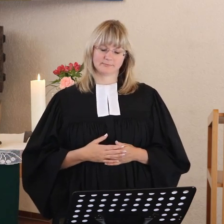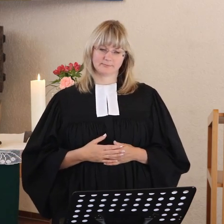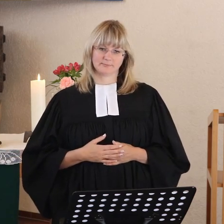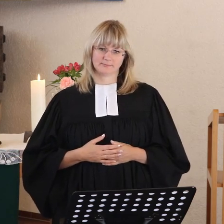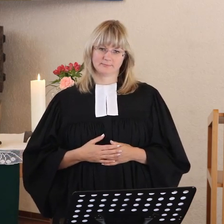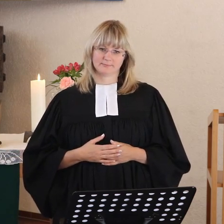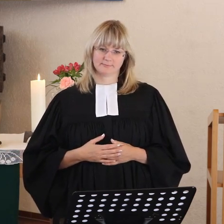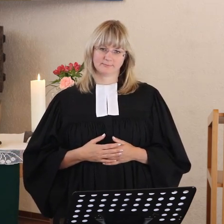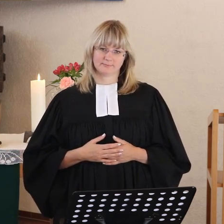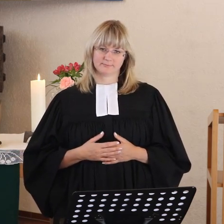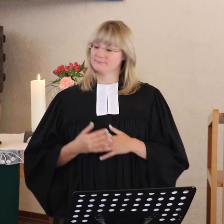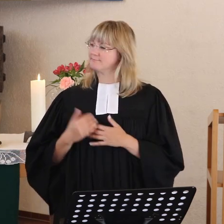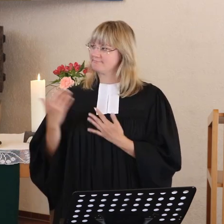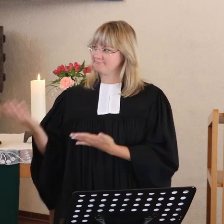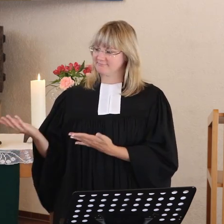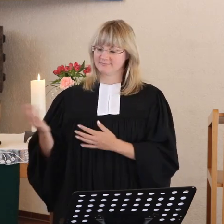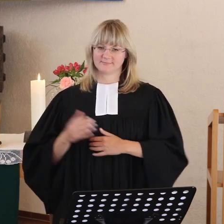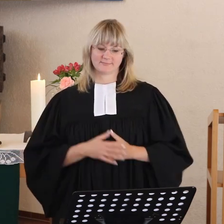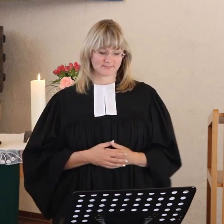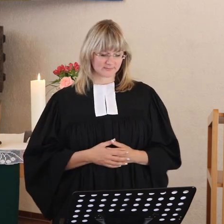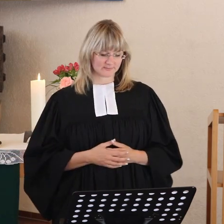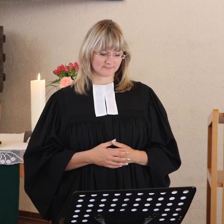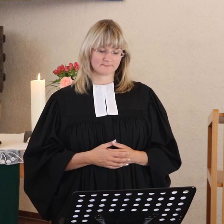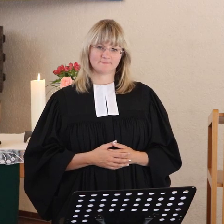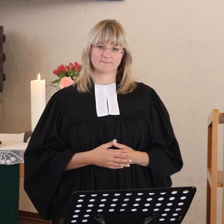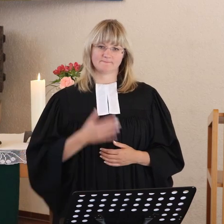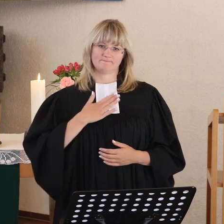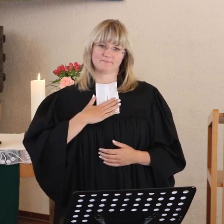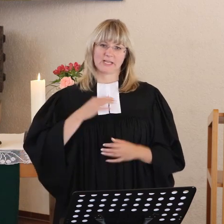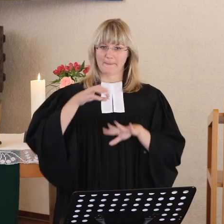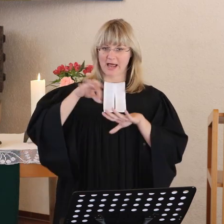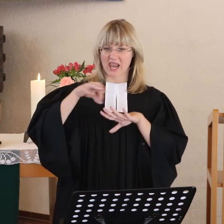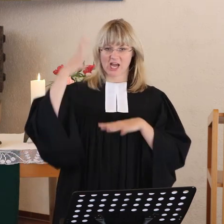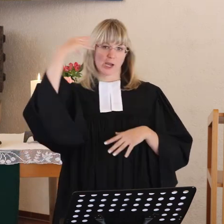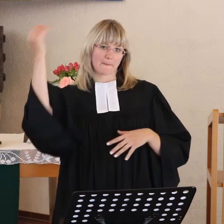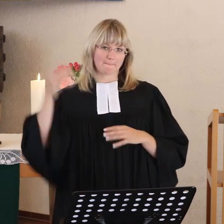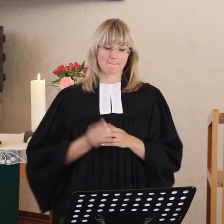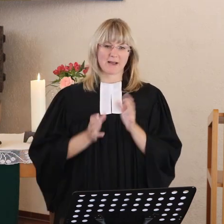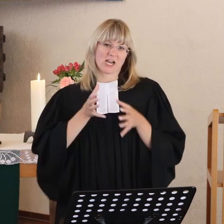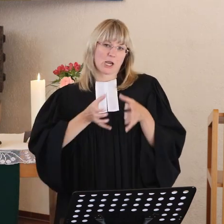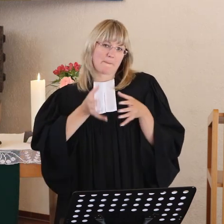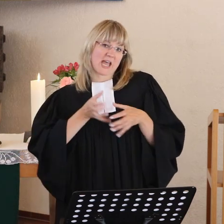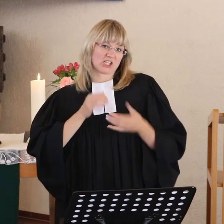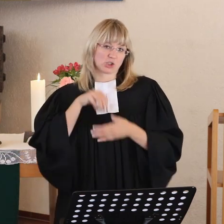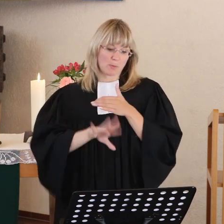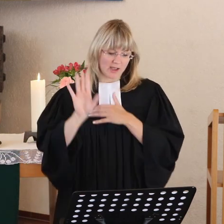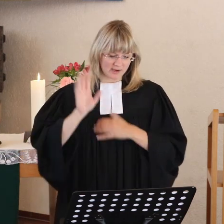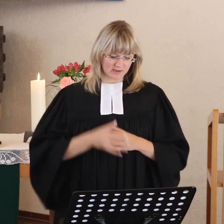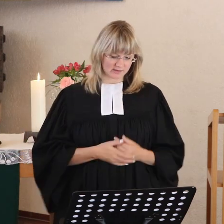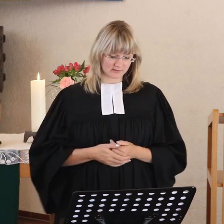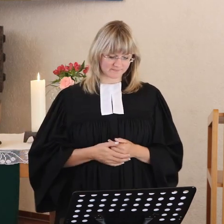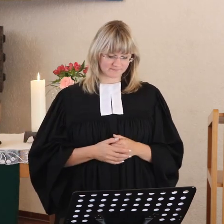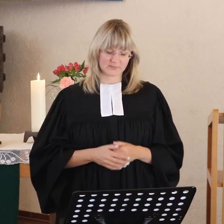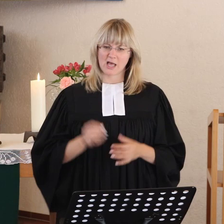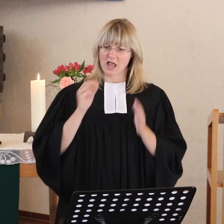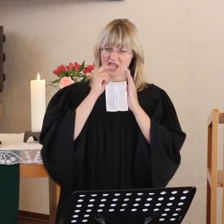Online-Kurzgottesdienst des Kirchenkreises Essen zur Verfügung. Mein Name ist Rainer Gerzen, Rebecca Lackmann